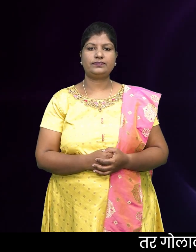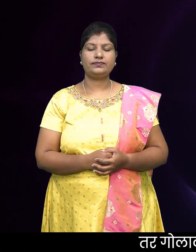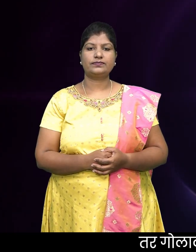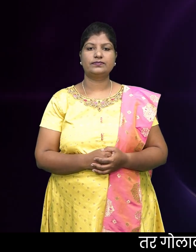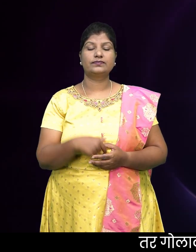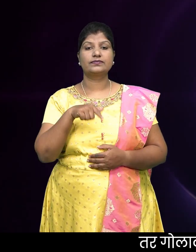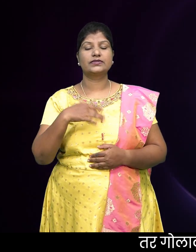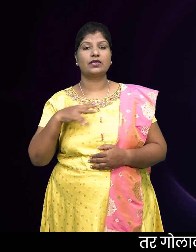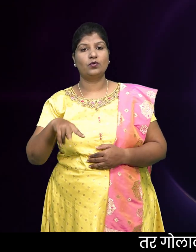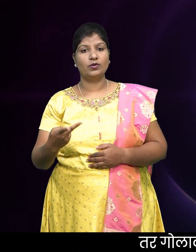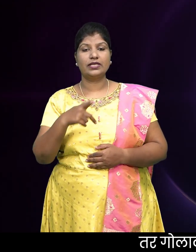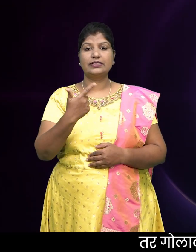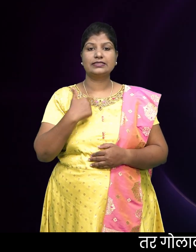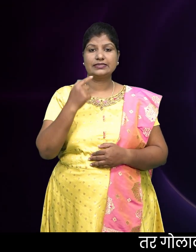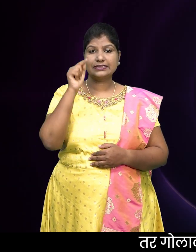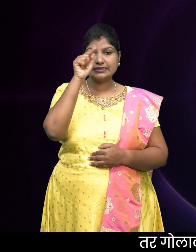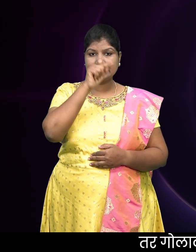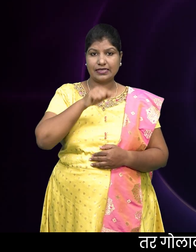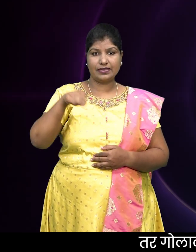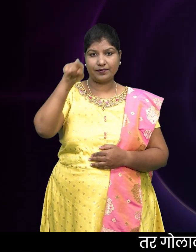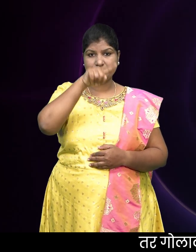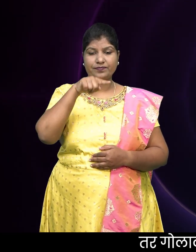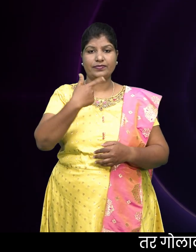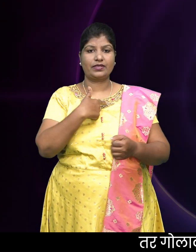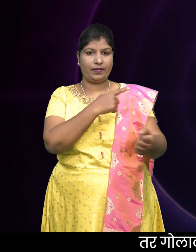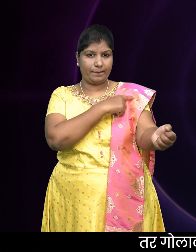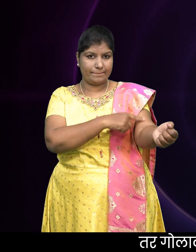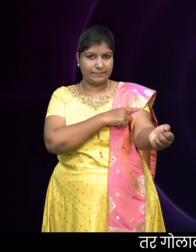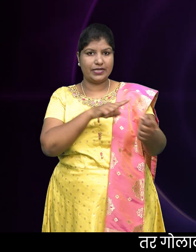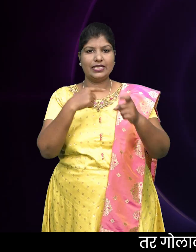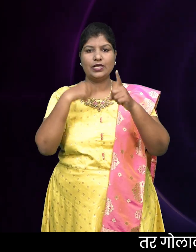तर गोलाकार स्नायू बाहुली लहान करतात.